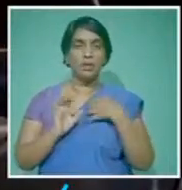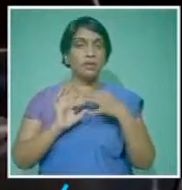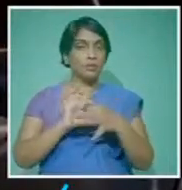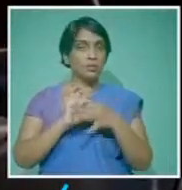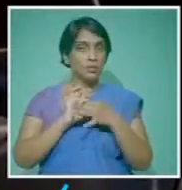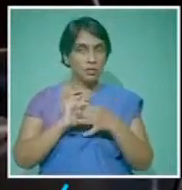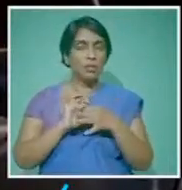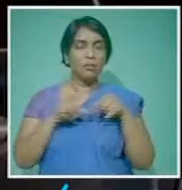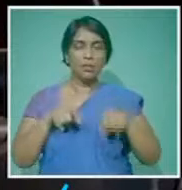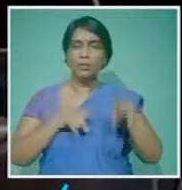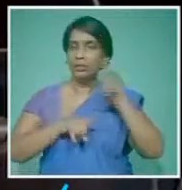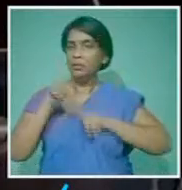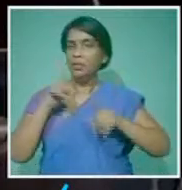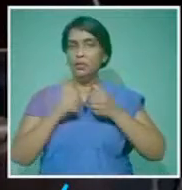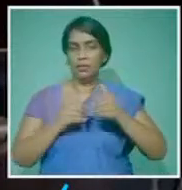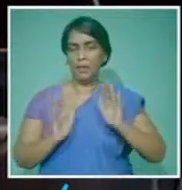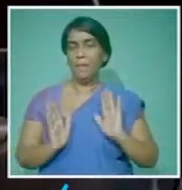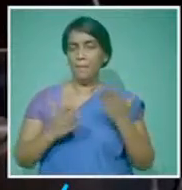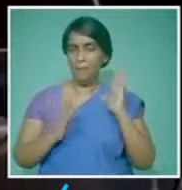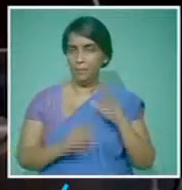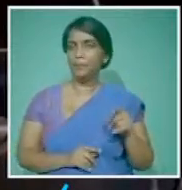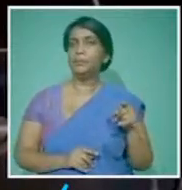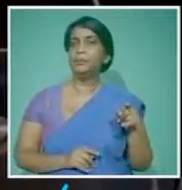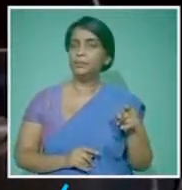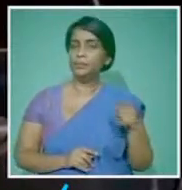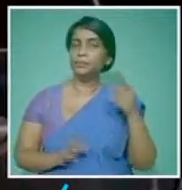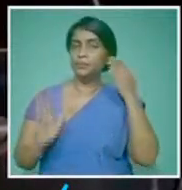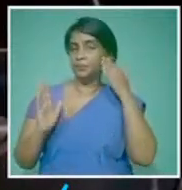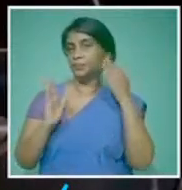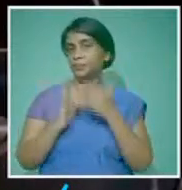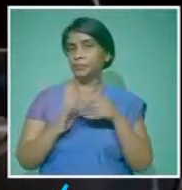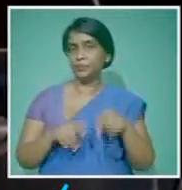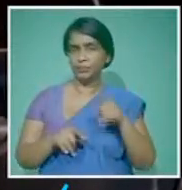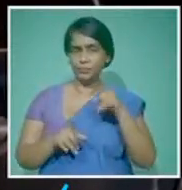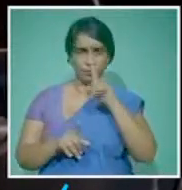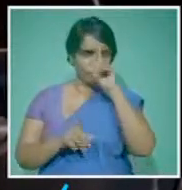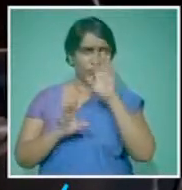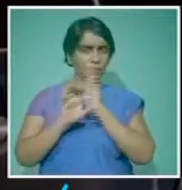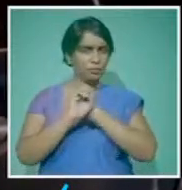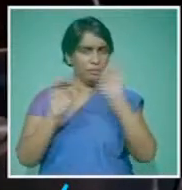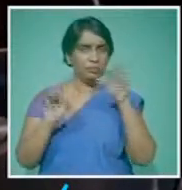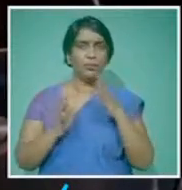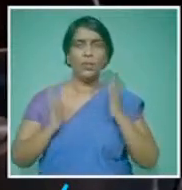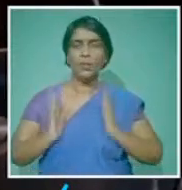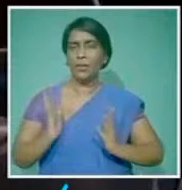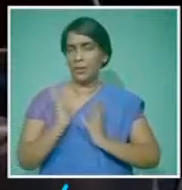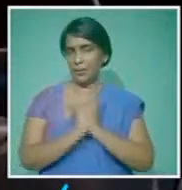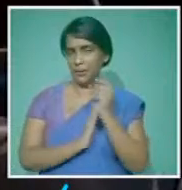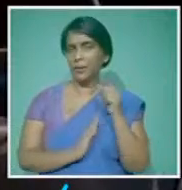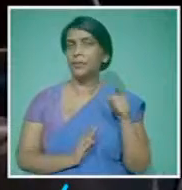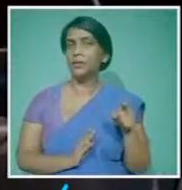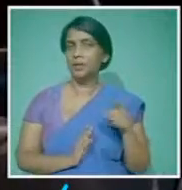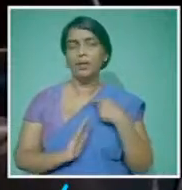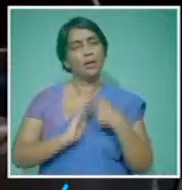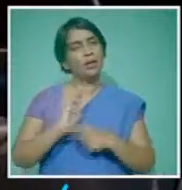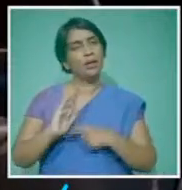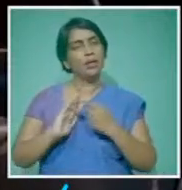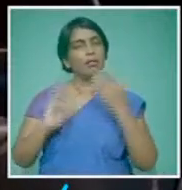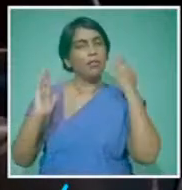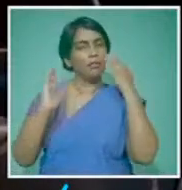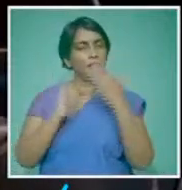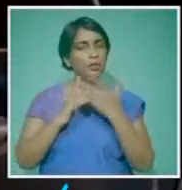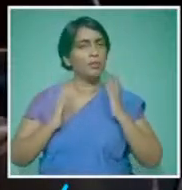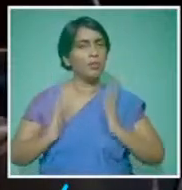සම්බන්ධතාවය ගැන දැන් කතා කරන්න පටන් අරගෙන තියෙනවා. මේ සතියේ නිකුත් වුණ මානව හිමිකම් ලංකාව පිළිබඳ